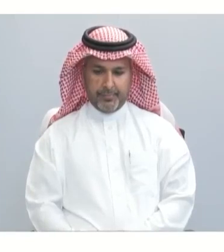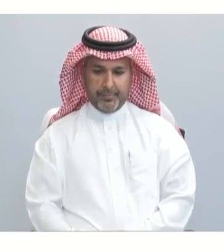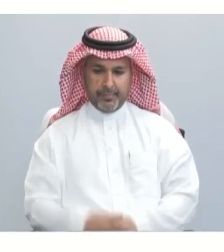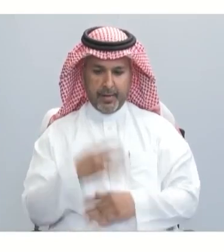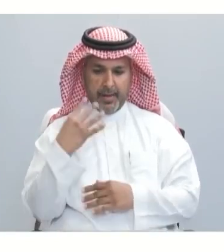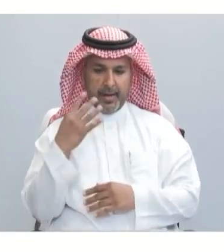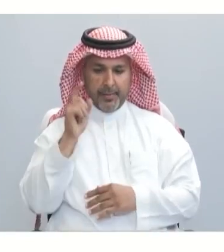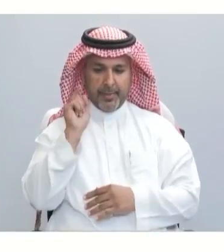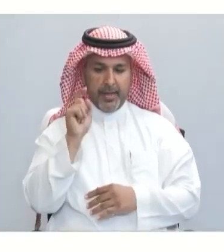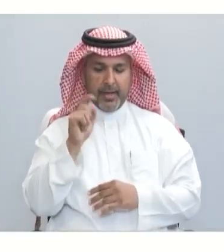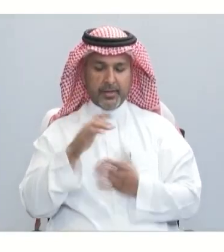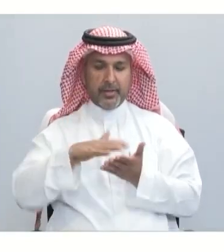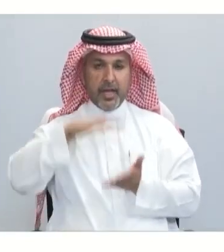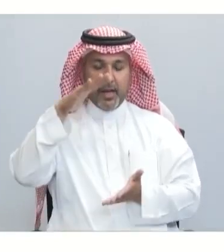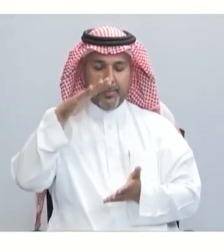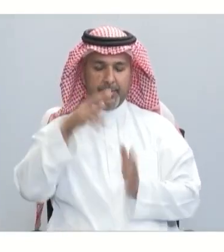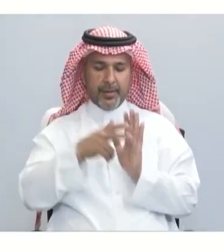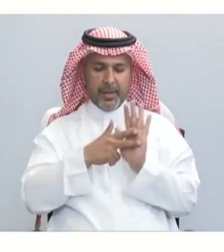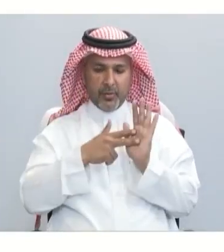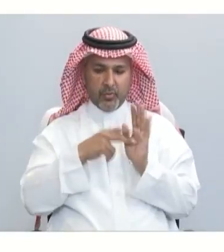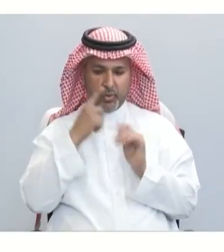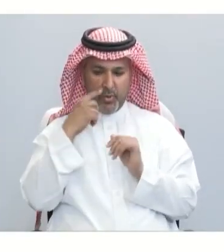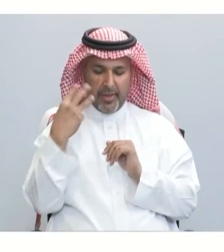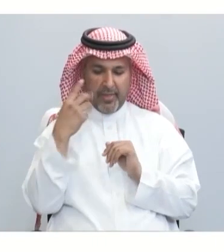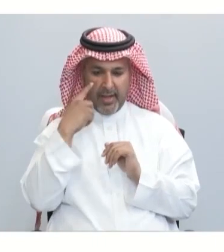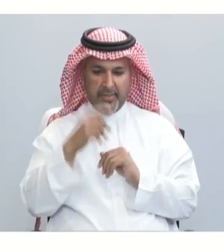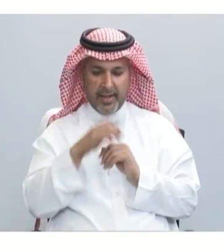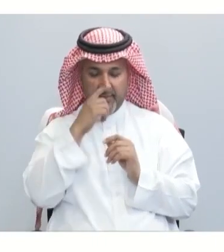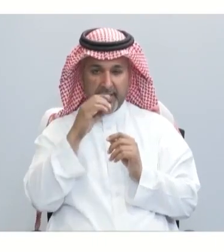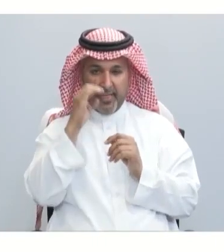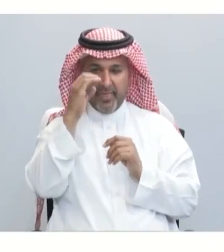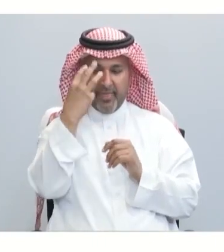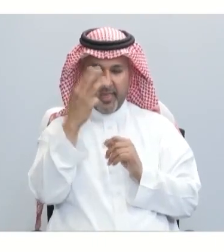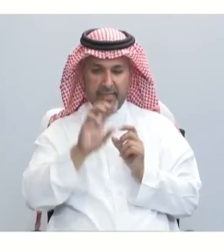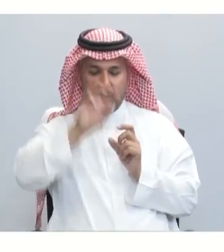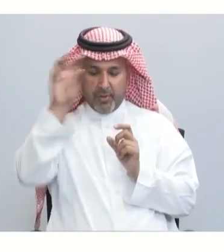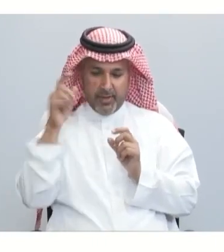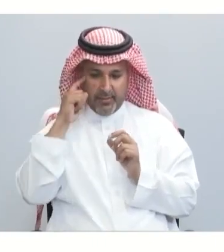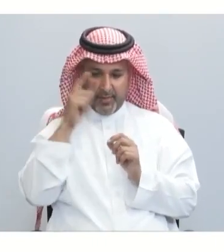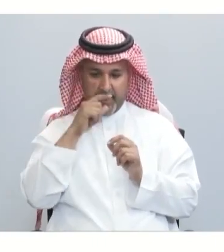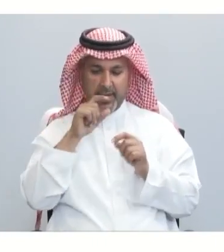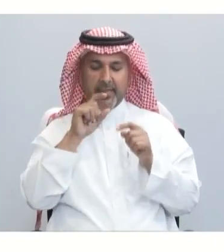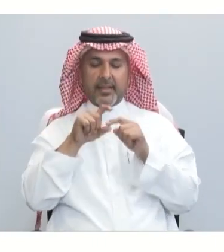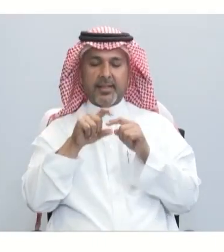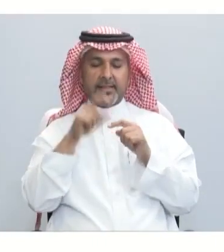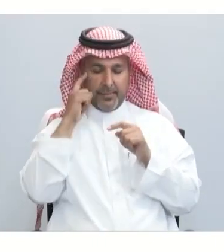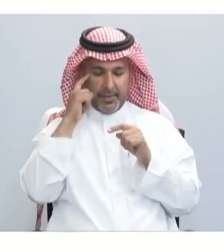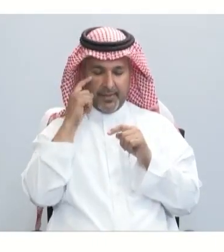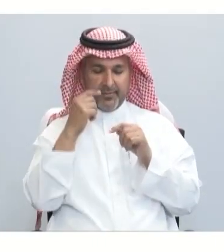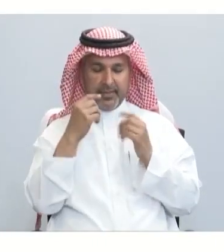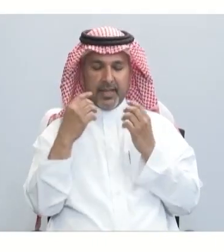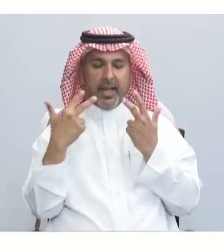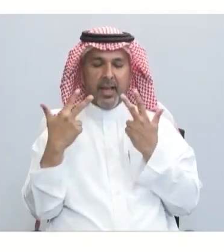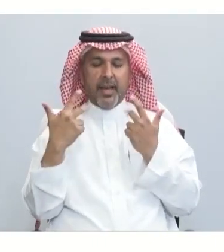4 اكس اكبر من او يساوي 3 يعني اكس اكبر من او يساوي 3 ا هذا الشرط